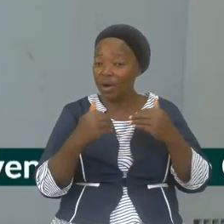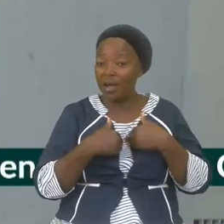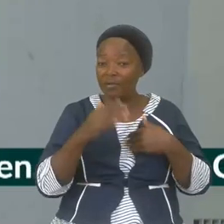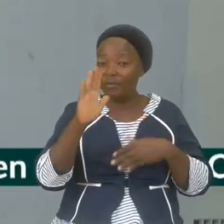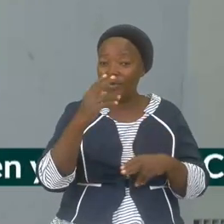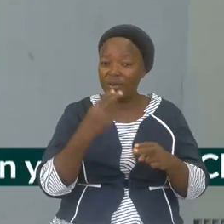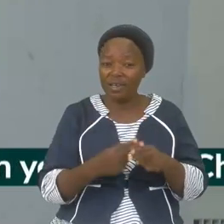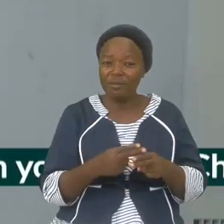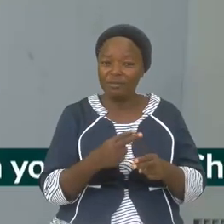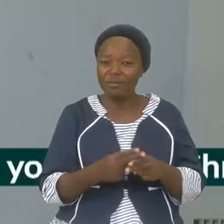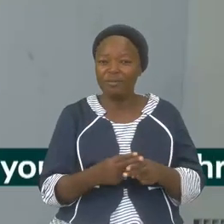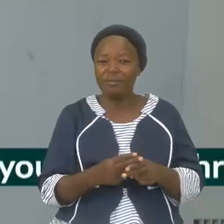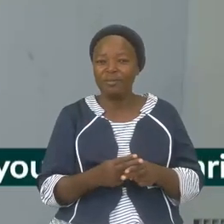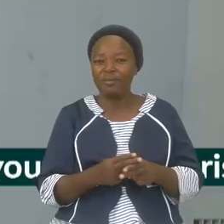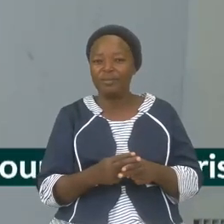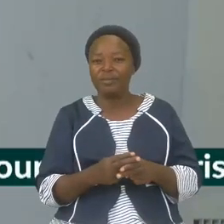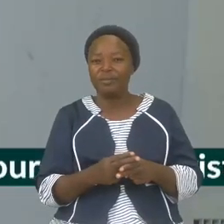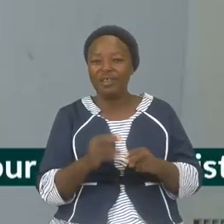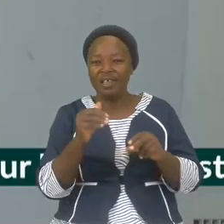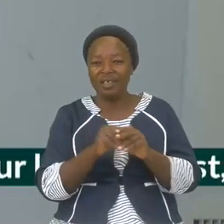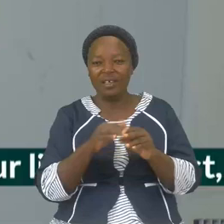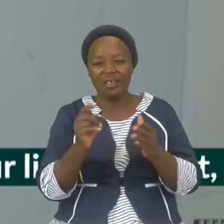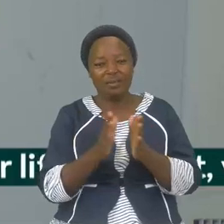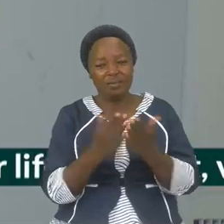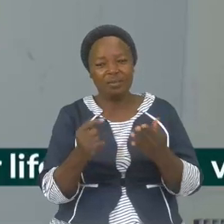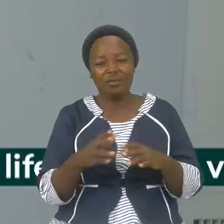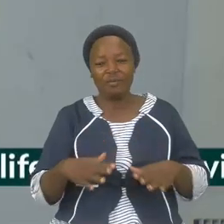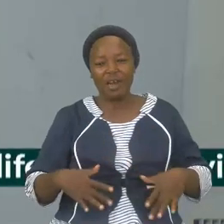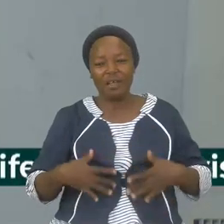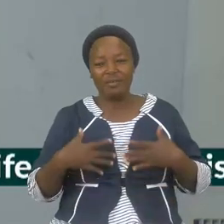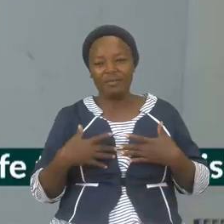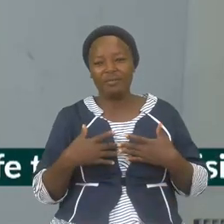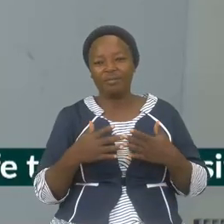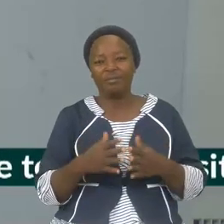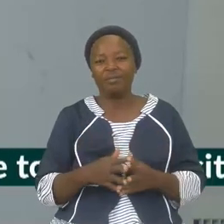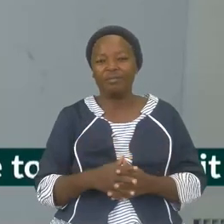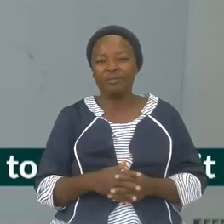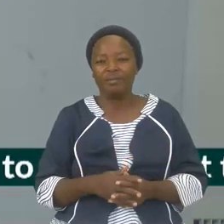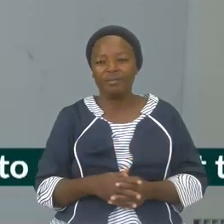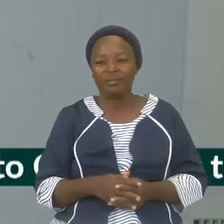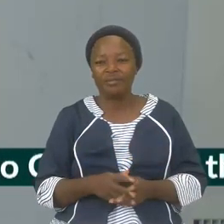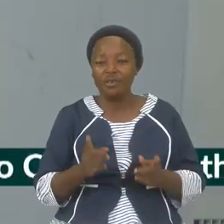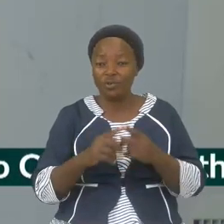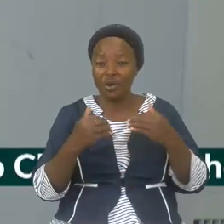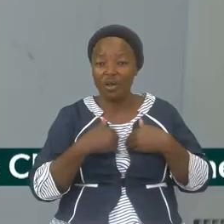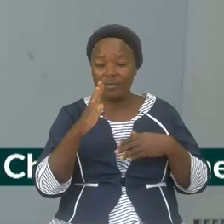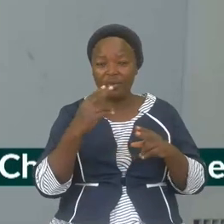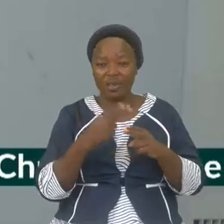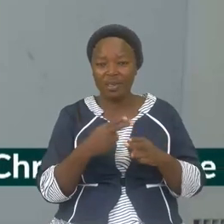Que c'est un privilège d'avoir votre nom dans le livre de vie.